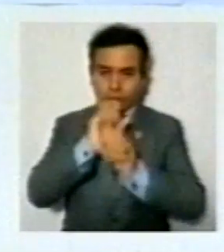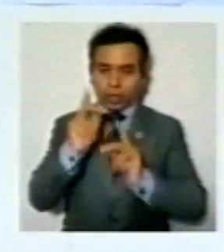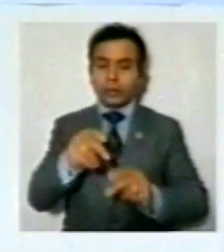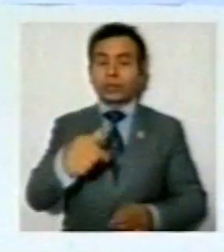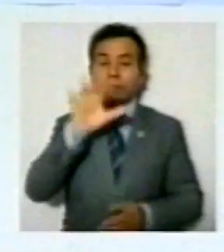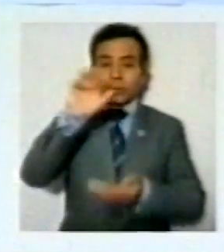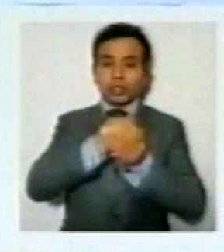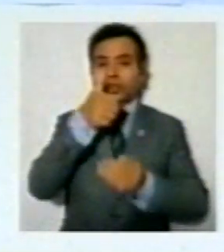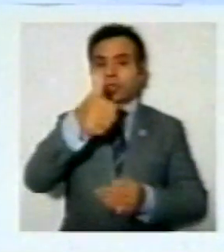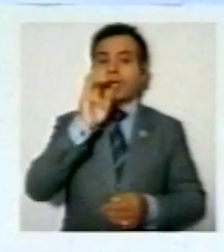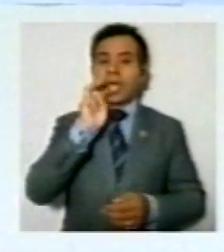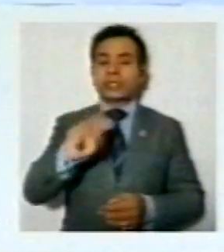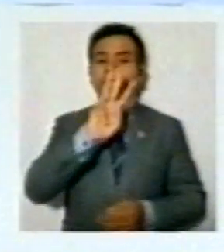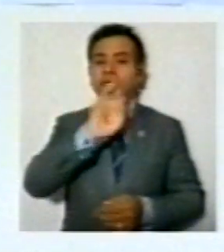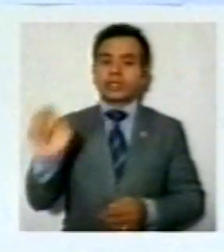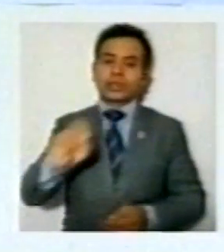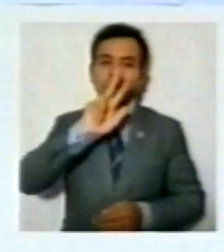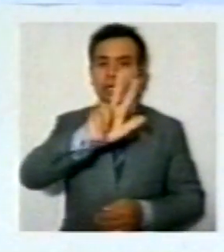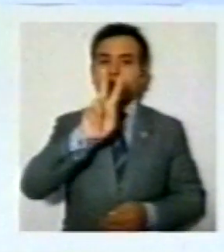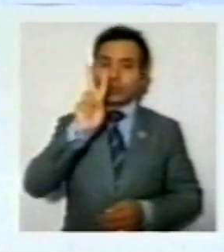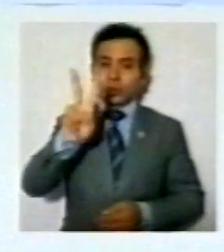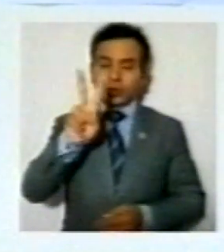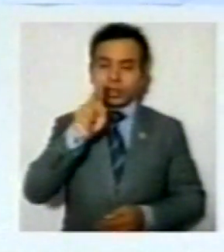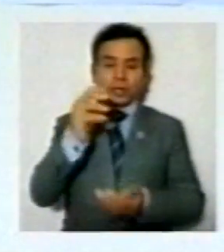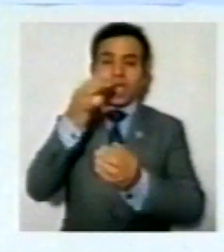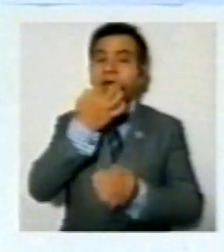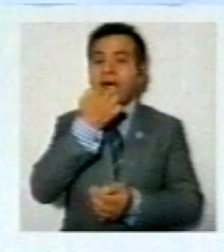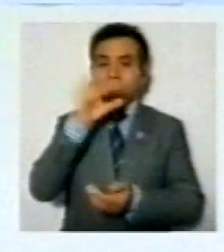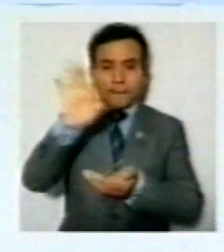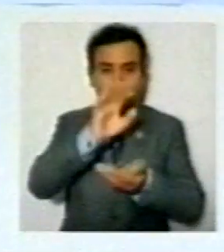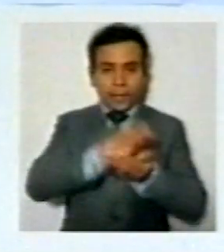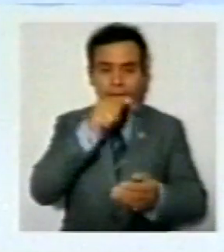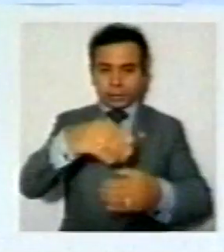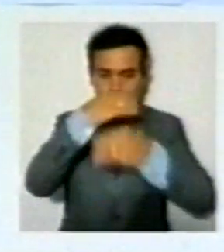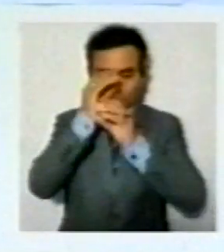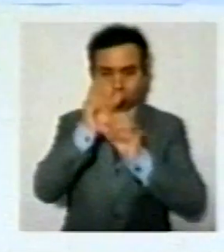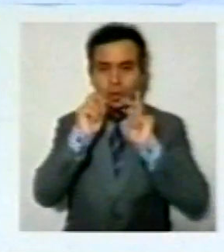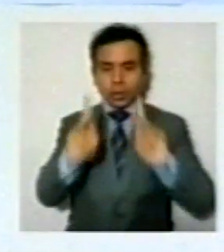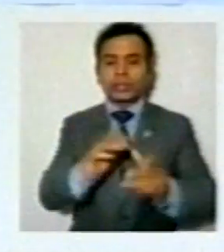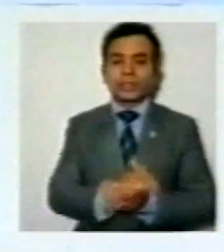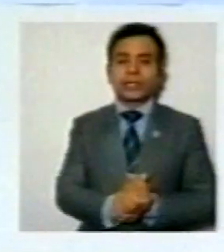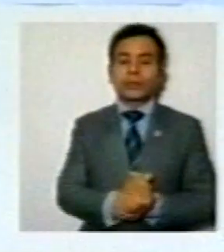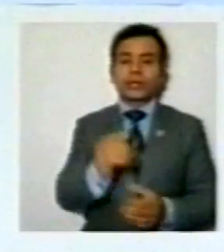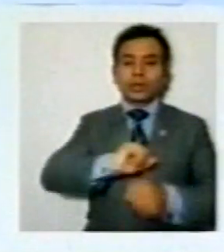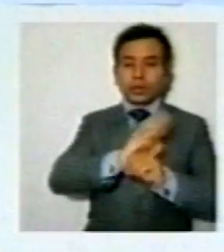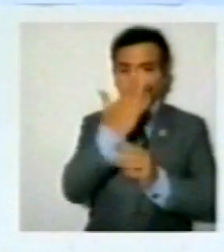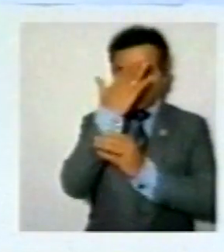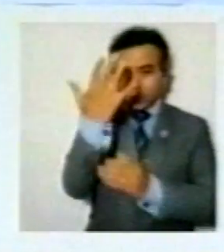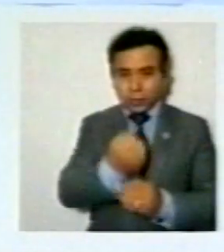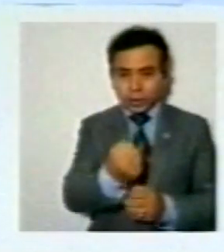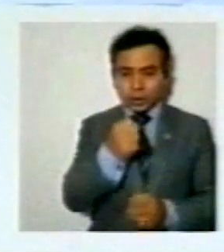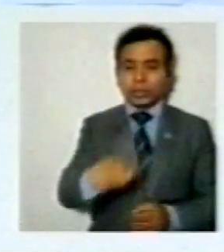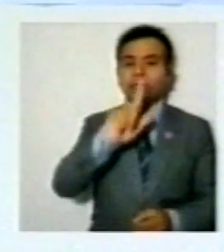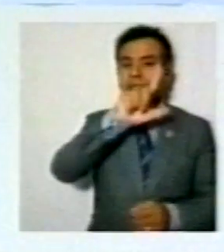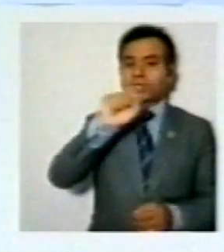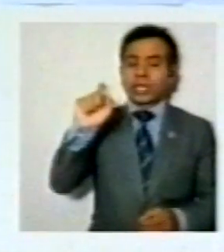5,867 এবং নমুনা সংগৃহীত হয়েছিল 24 ঘন্টায় 6,382। এই নমুনা পরীক্ষা